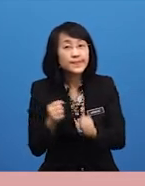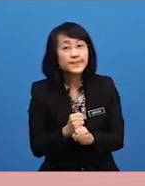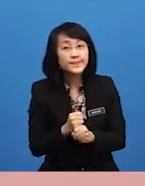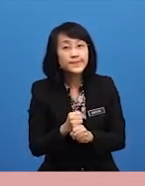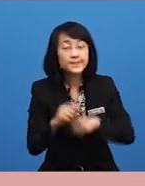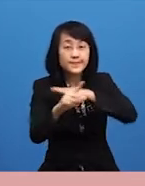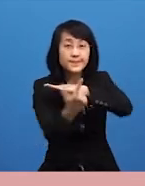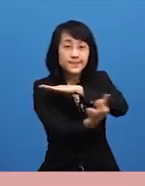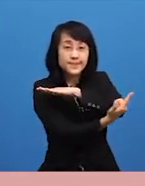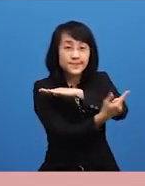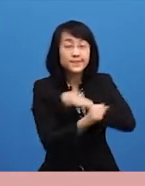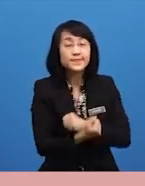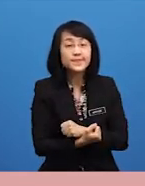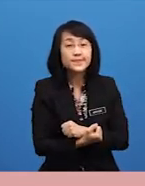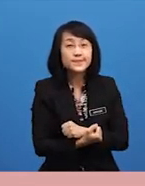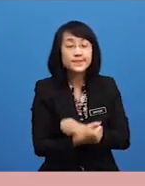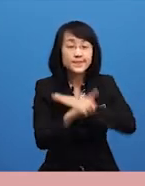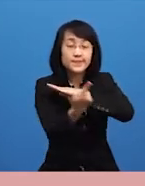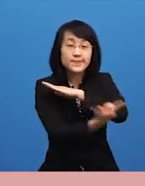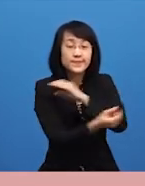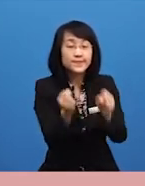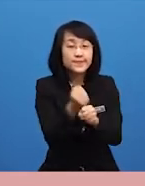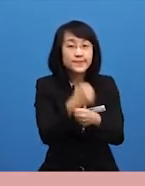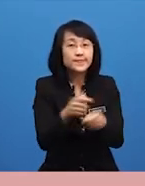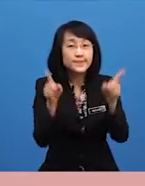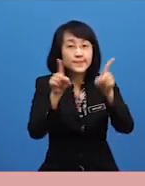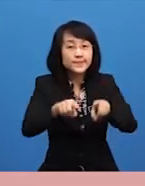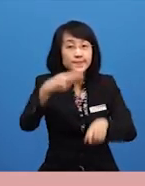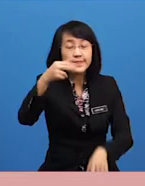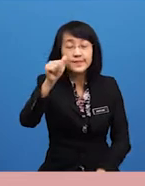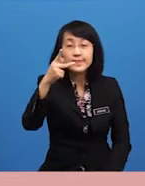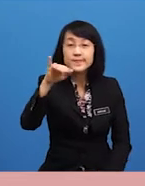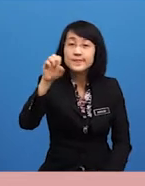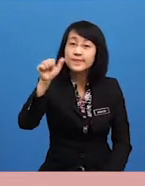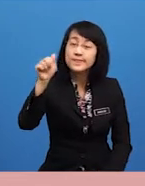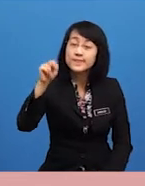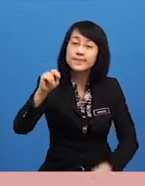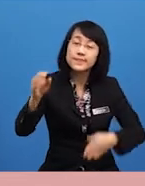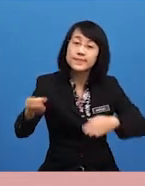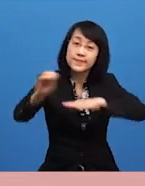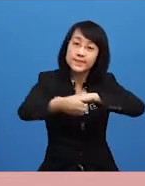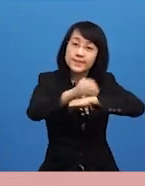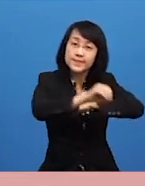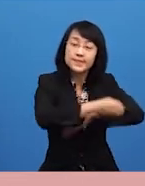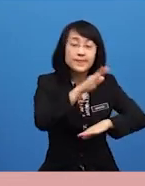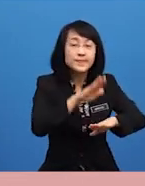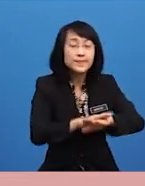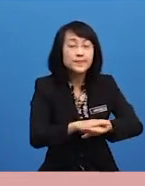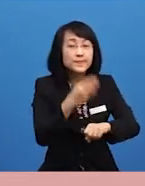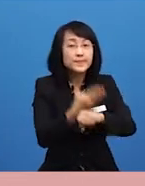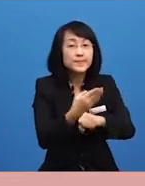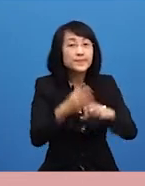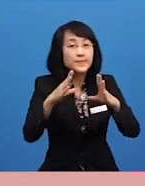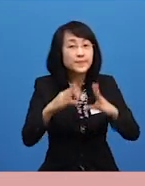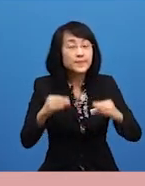teluk. Teluk terbentuk akibat hakisan ombak terhadap batuan lembut di